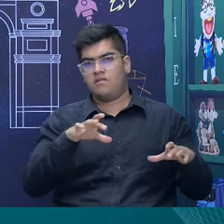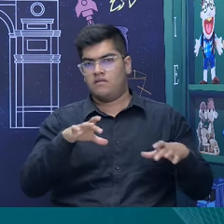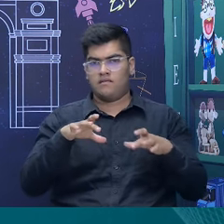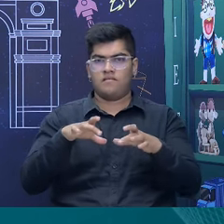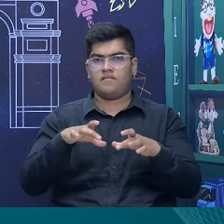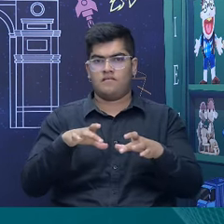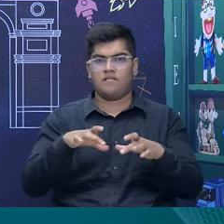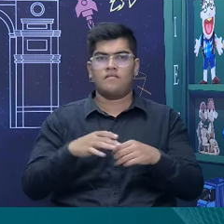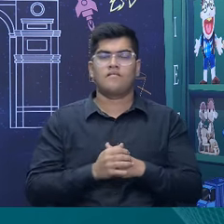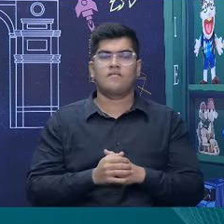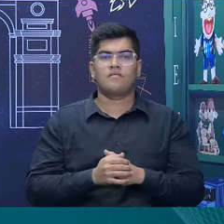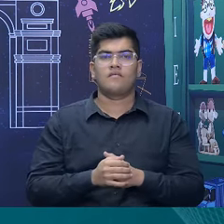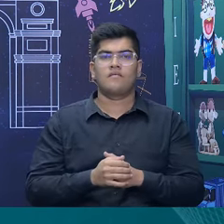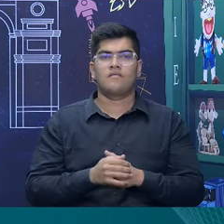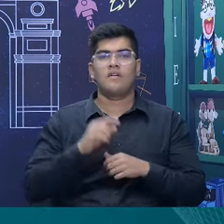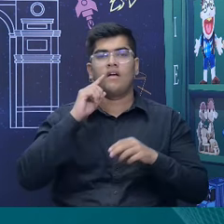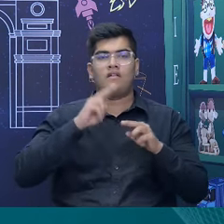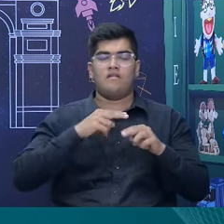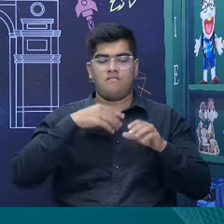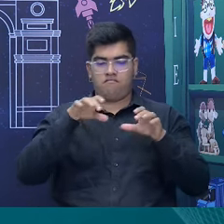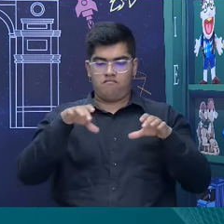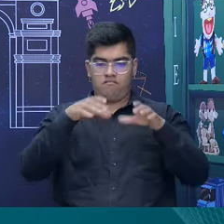अगर मैं इसको इधर जोड़